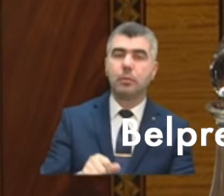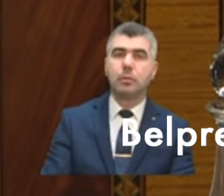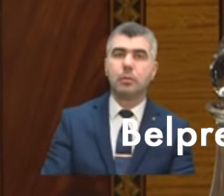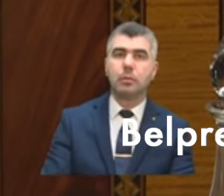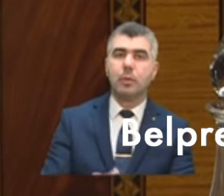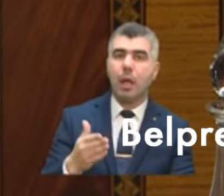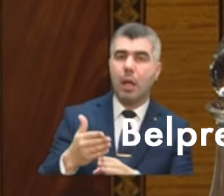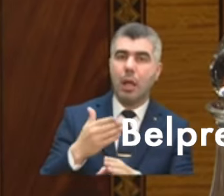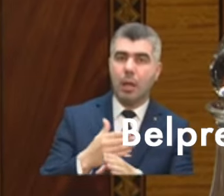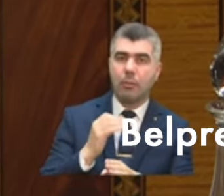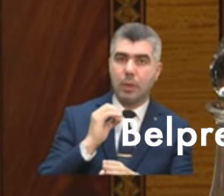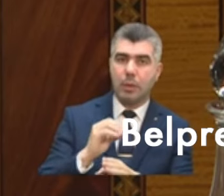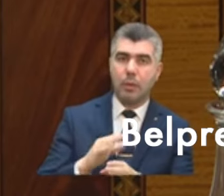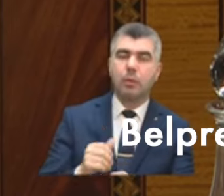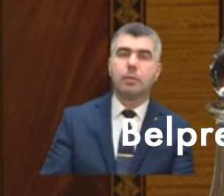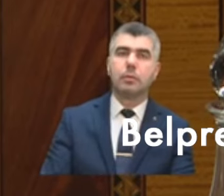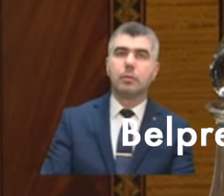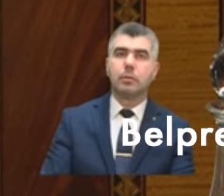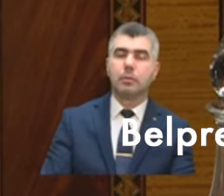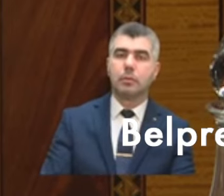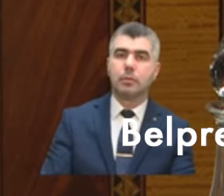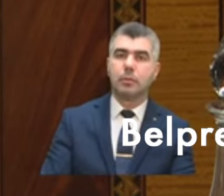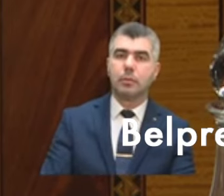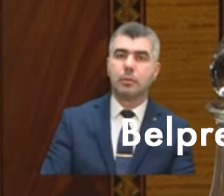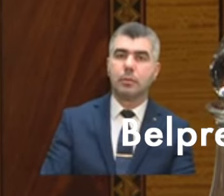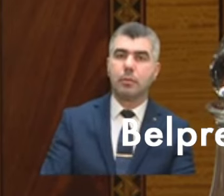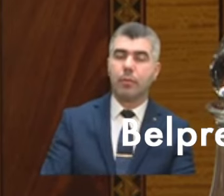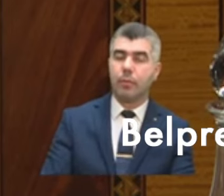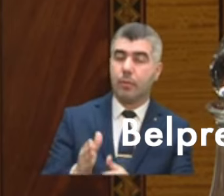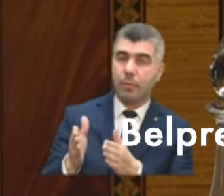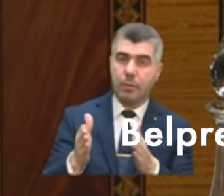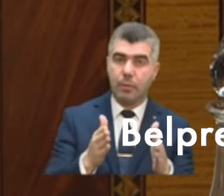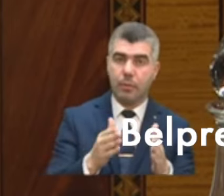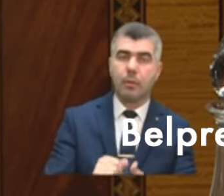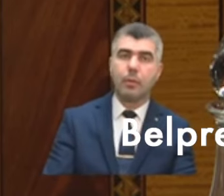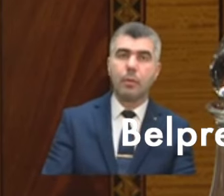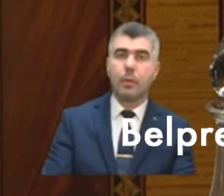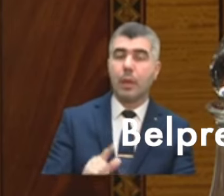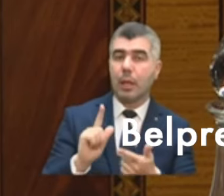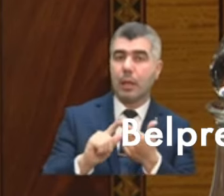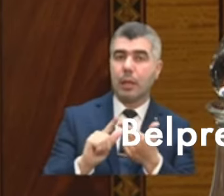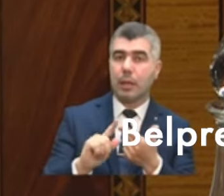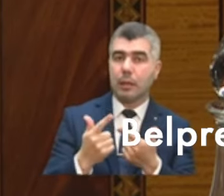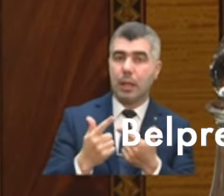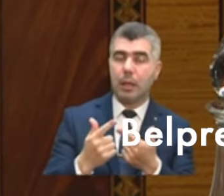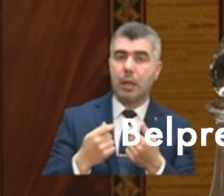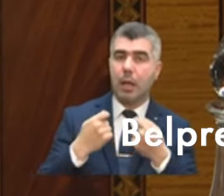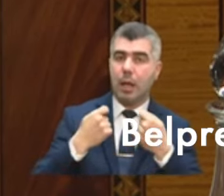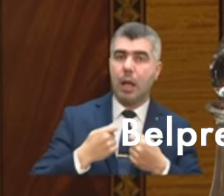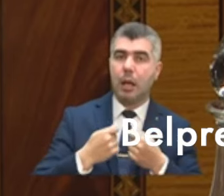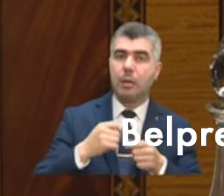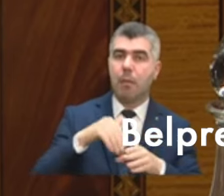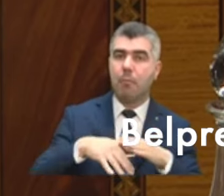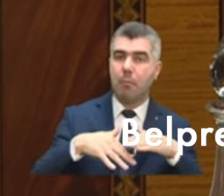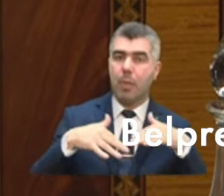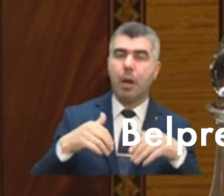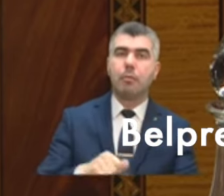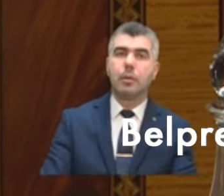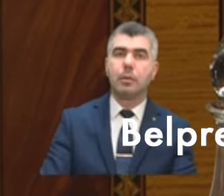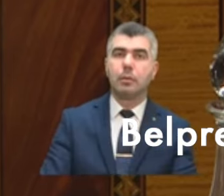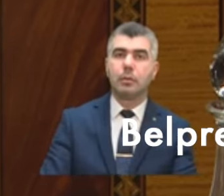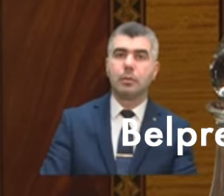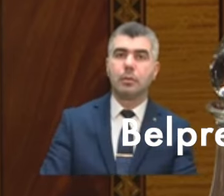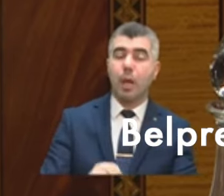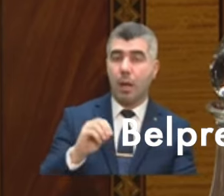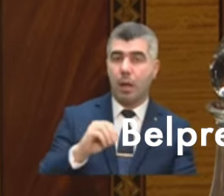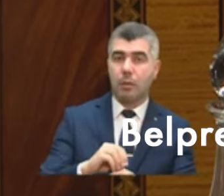محمد بن سعيد ادر ومن ناحيه ثانيه اسمح لنا السيد رئيس المجلس ان نعبر عن